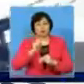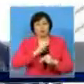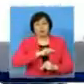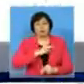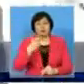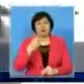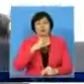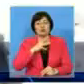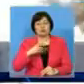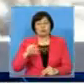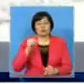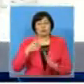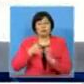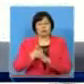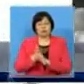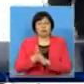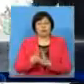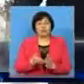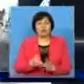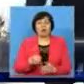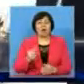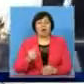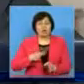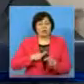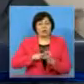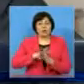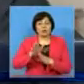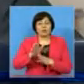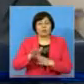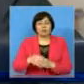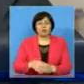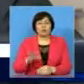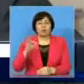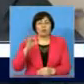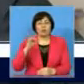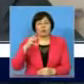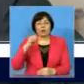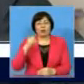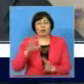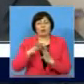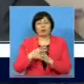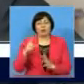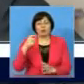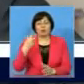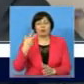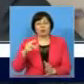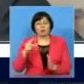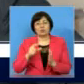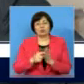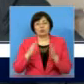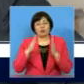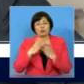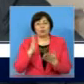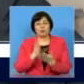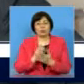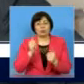300 миллион теңгеден астам қаржы бөлінген. Ақша толық игерілді. Осы Оймауыт ауылында 137 үй болатын болса, сол әрбір үйде